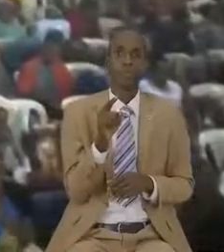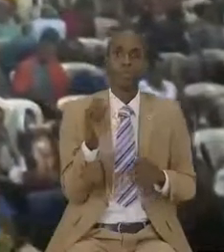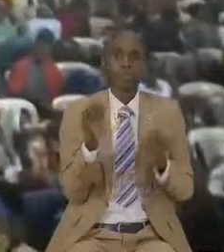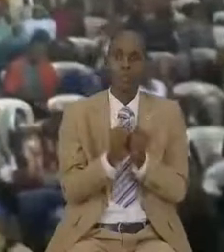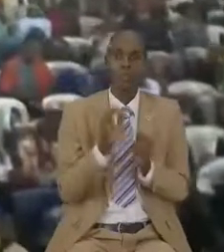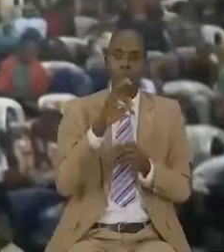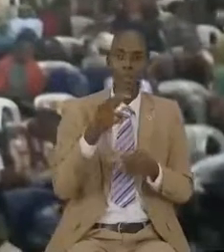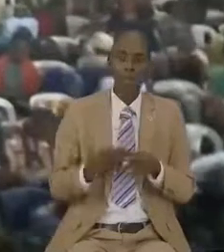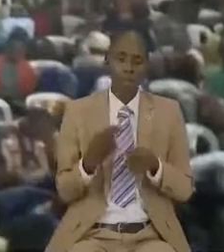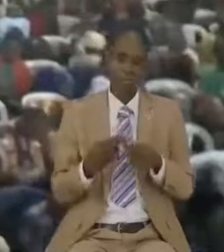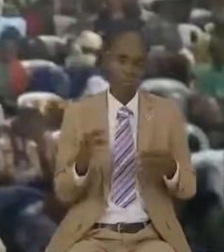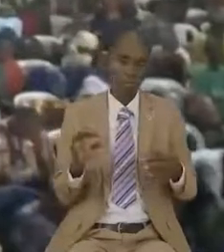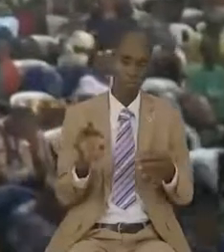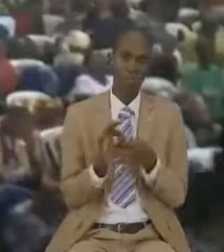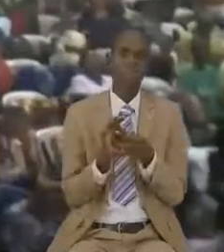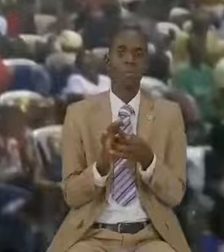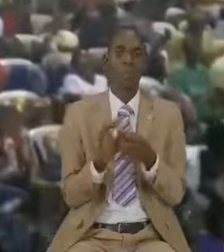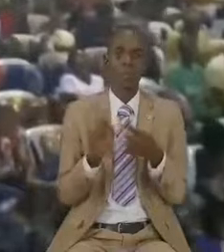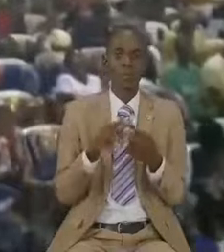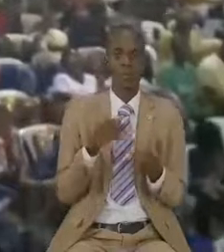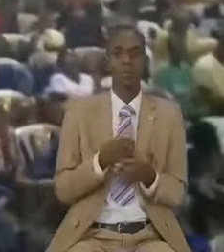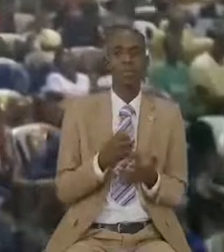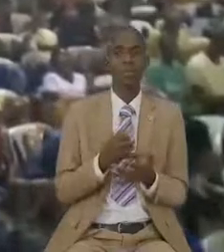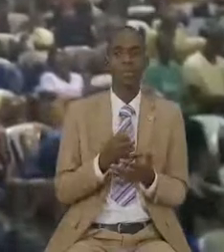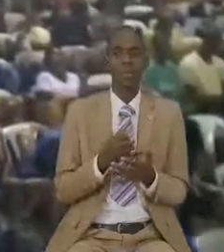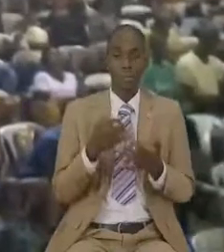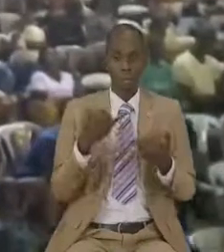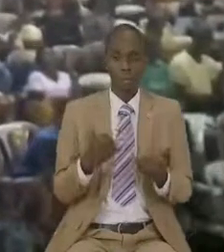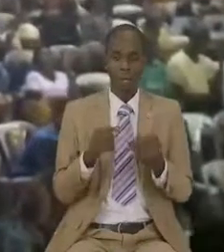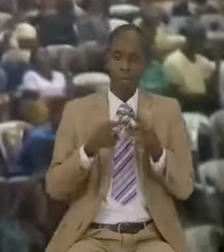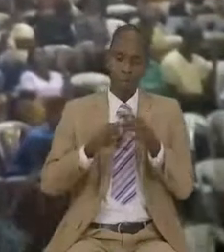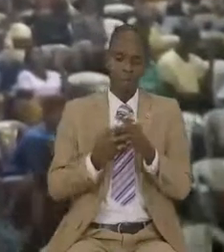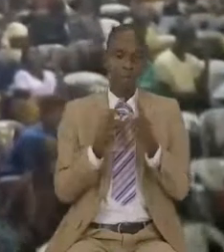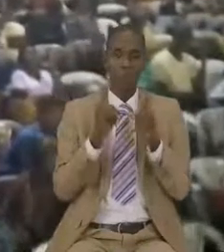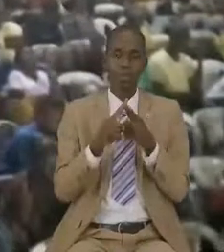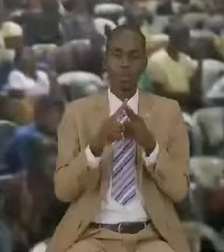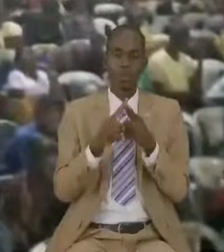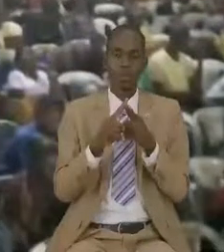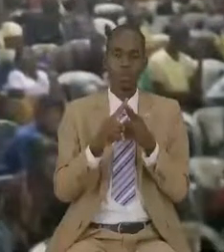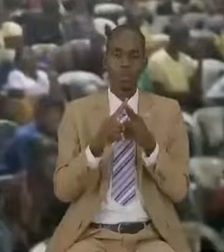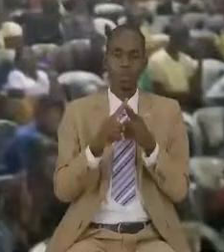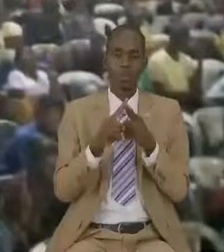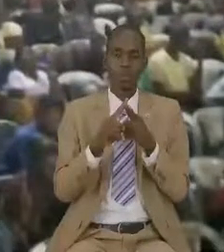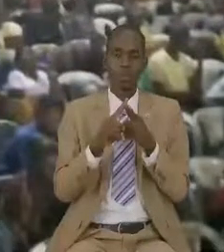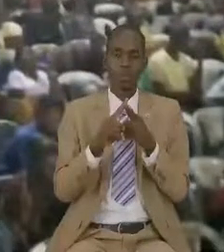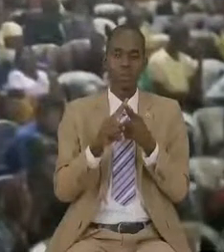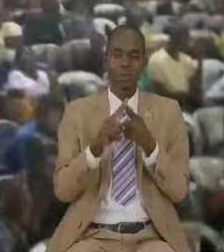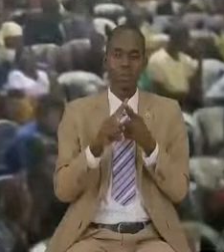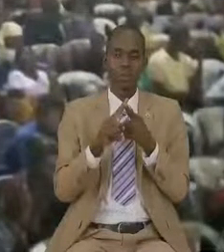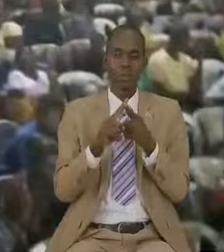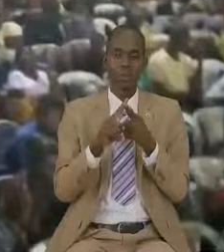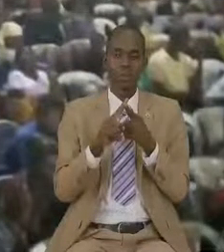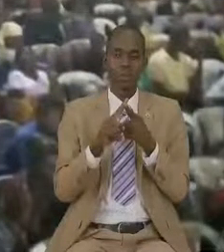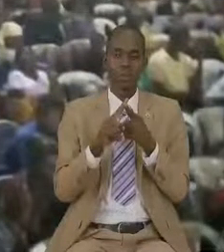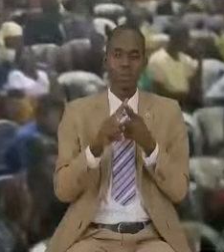avec ton nom attaché, soyez en prière, en espérant ce que le Seigneur fera